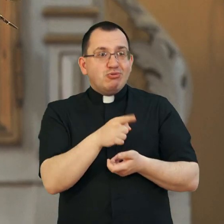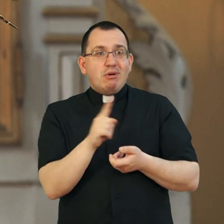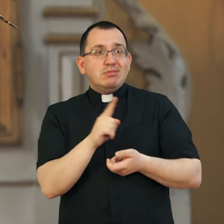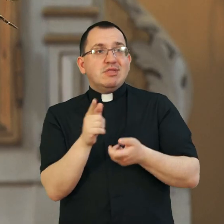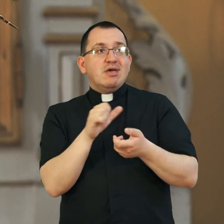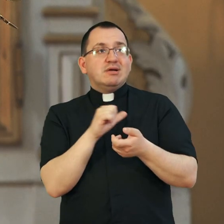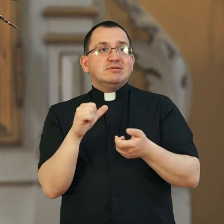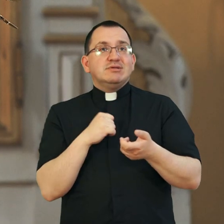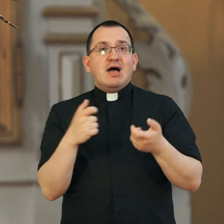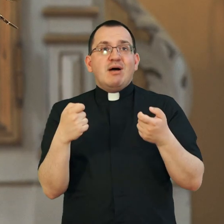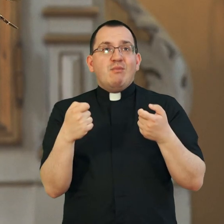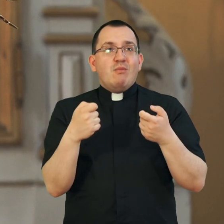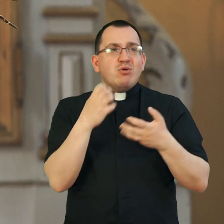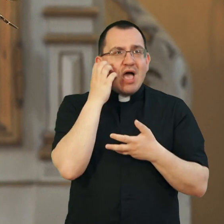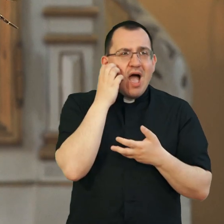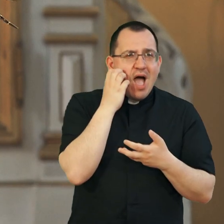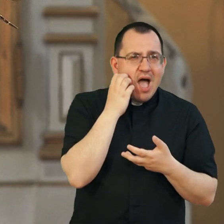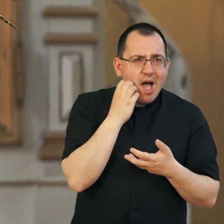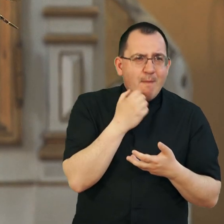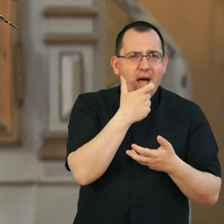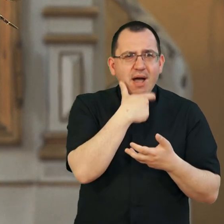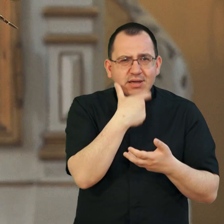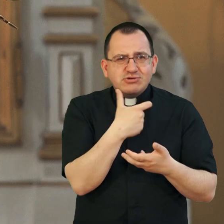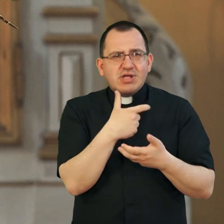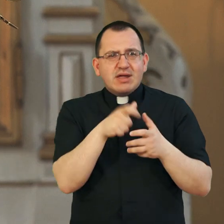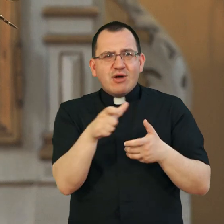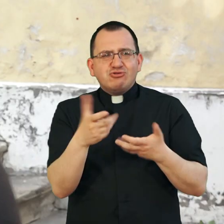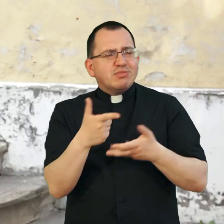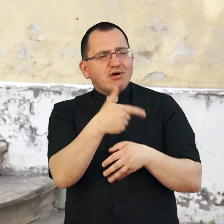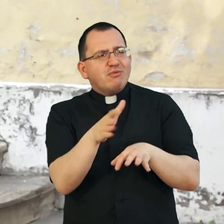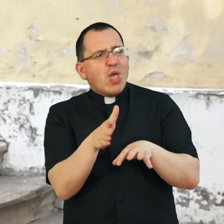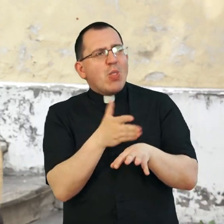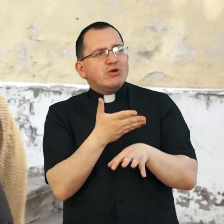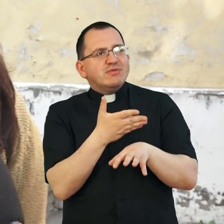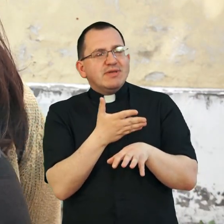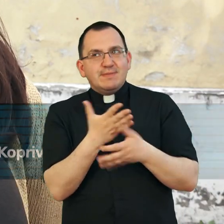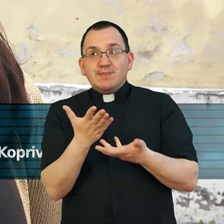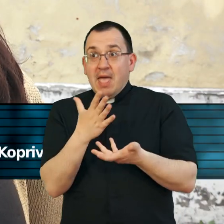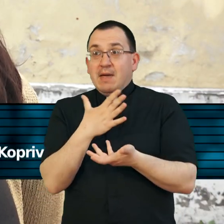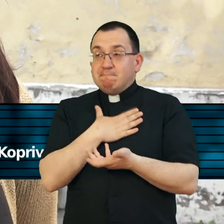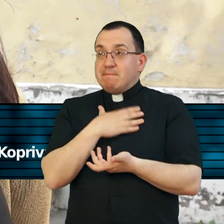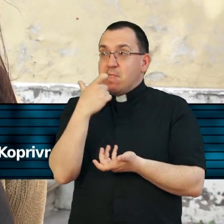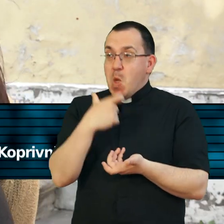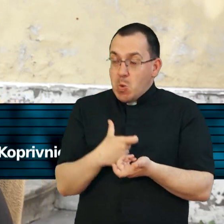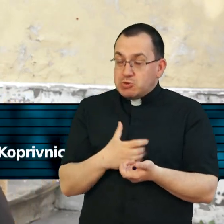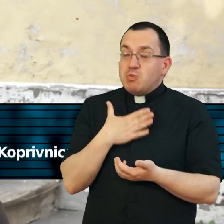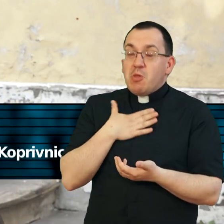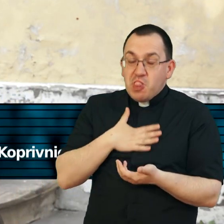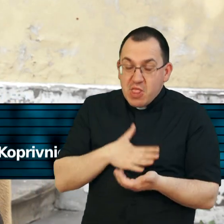za umirovljenike i starije osobe. Kako vi to doživljavate? Pa evo, meni je osobno, jako mi je